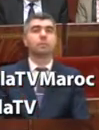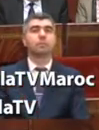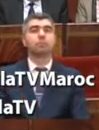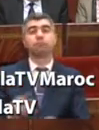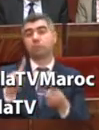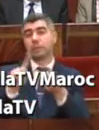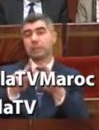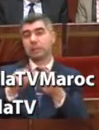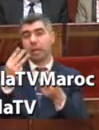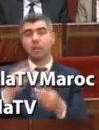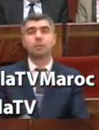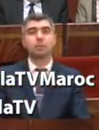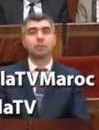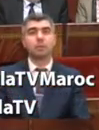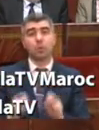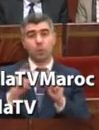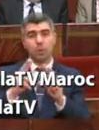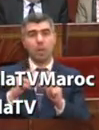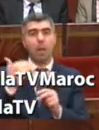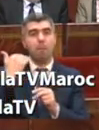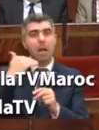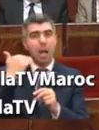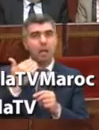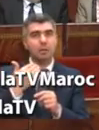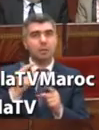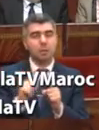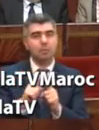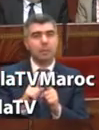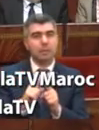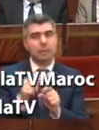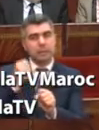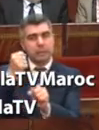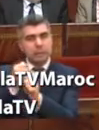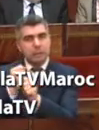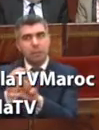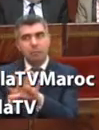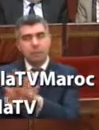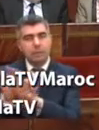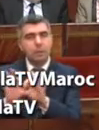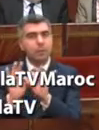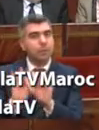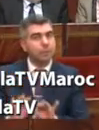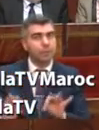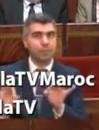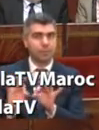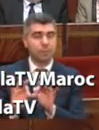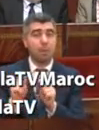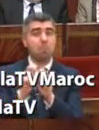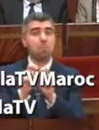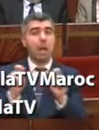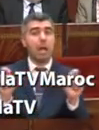الوزير، صحيح مكناس يمكن ما درتش فيها شي أمور كثيرة، ما رجعش للأسباب. إذا كان المعرض الدولي